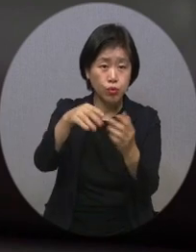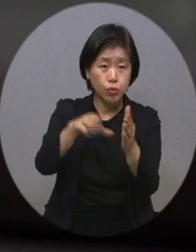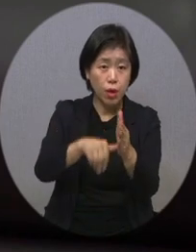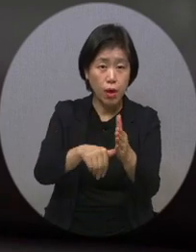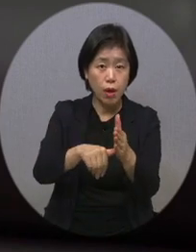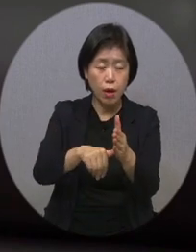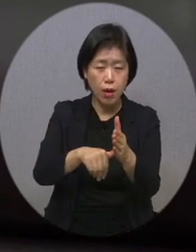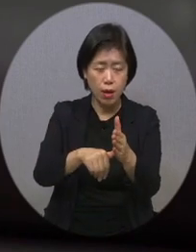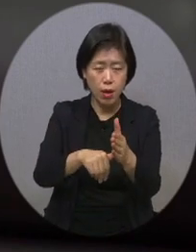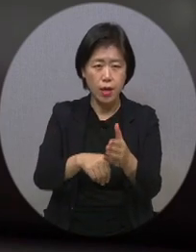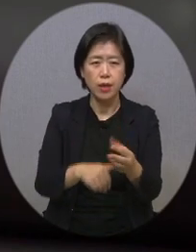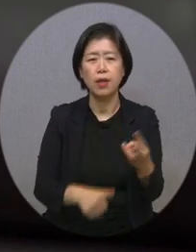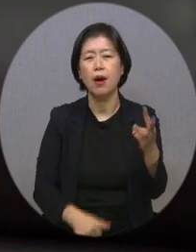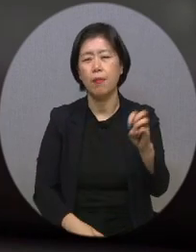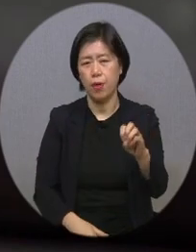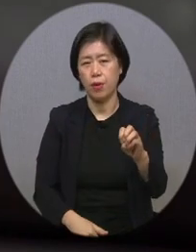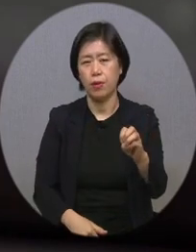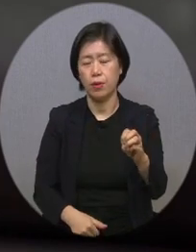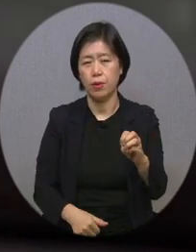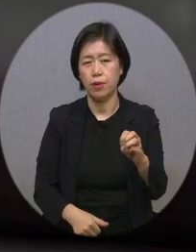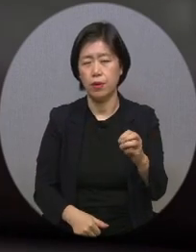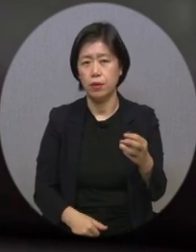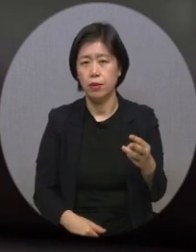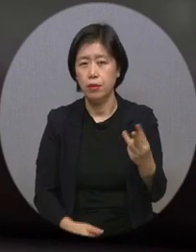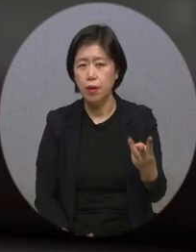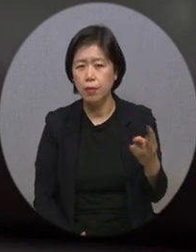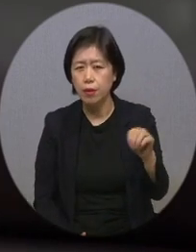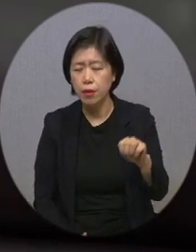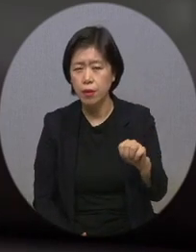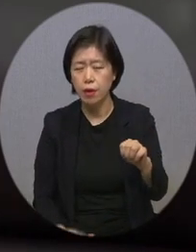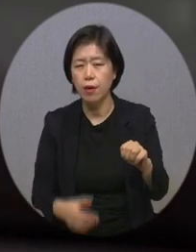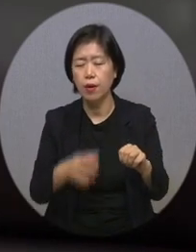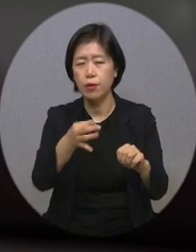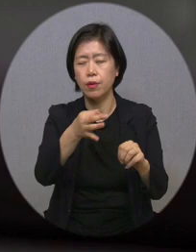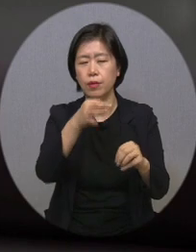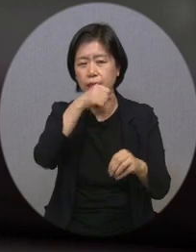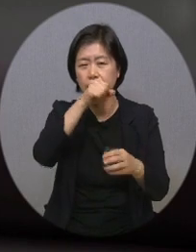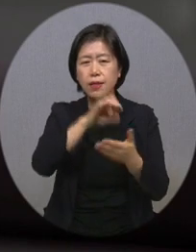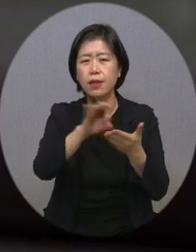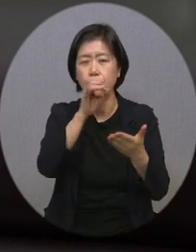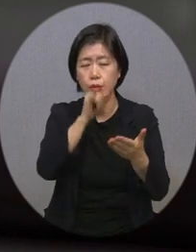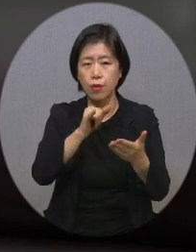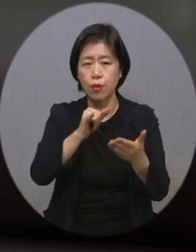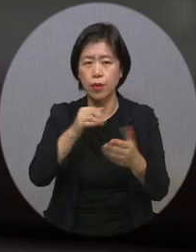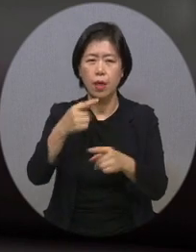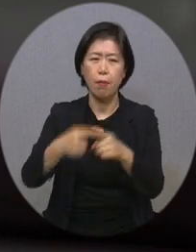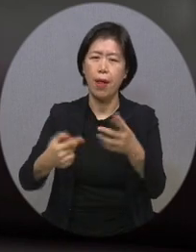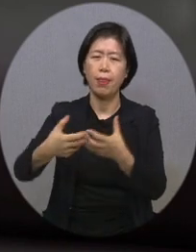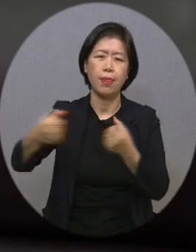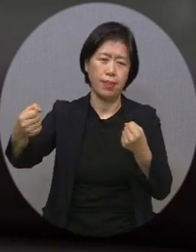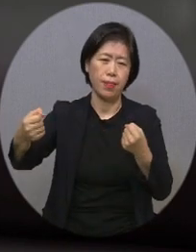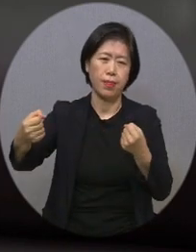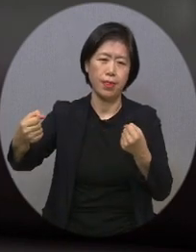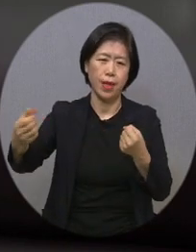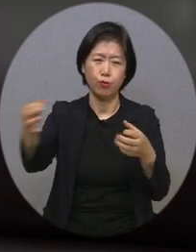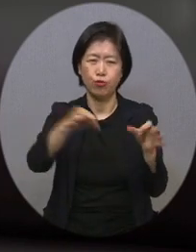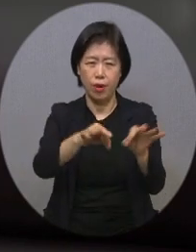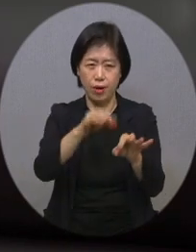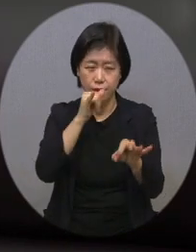시가 1억 5천씩 매년 하여튼 할 테니까 우리 아이들을 위해서 말로만 4차 산업, 4차 산업